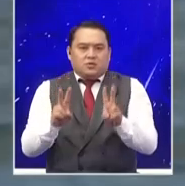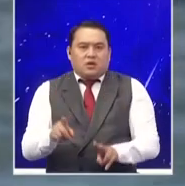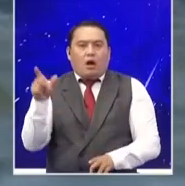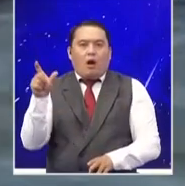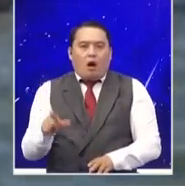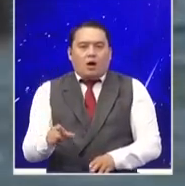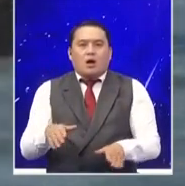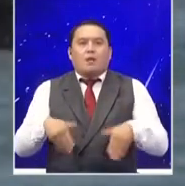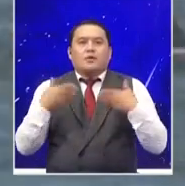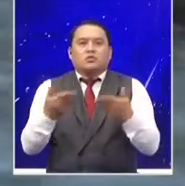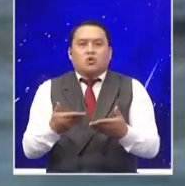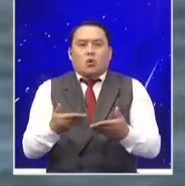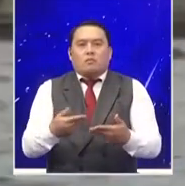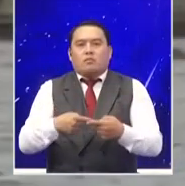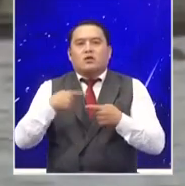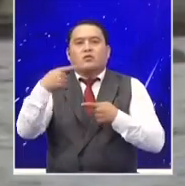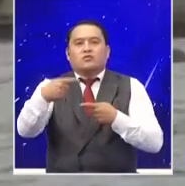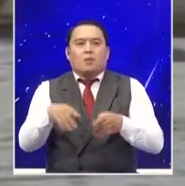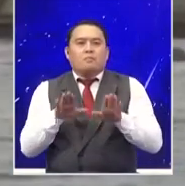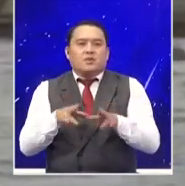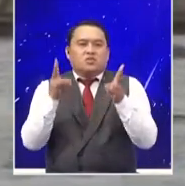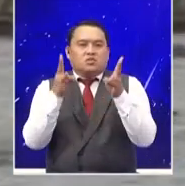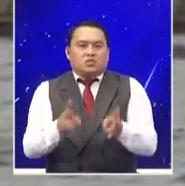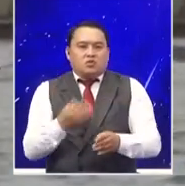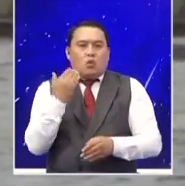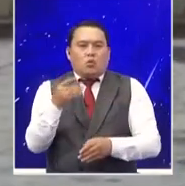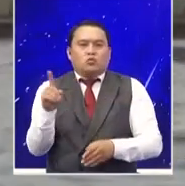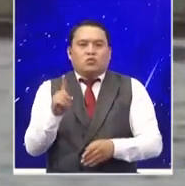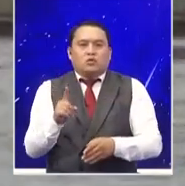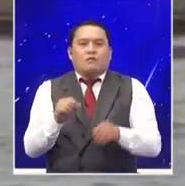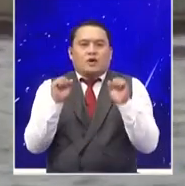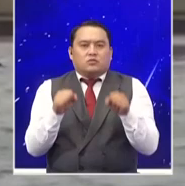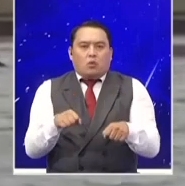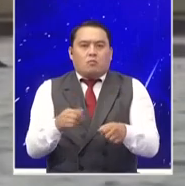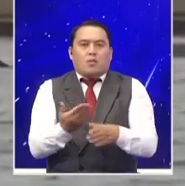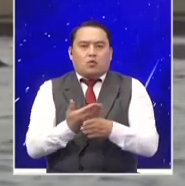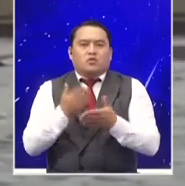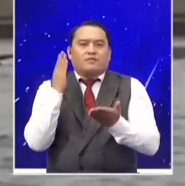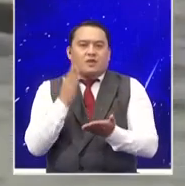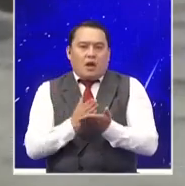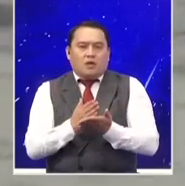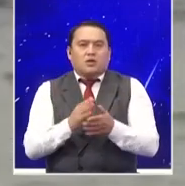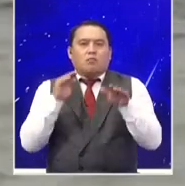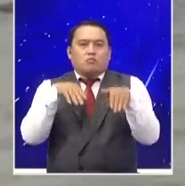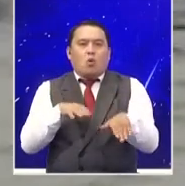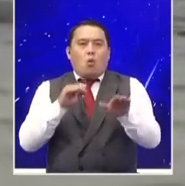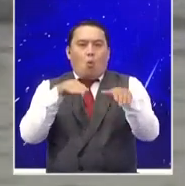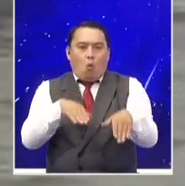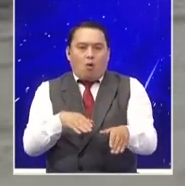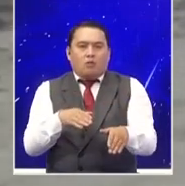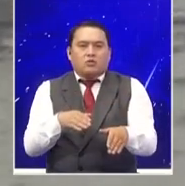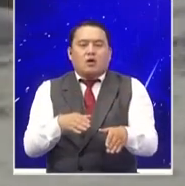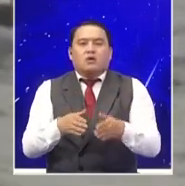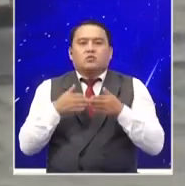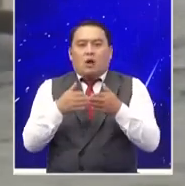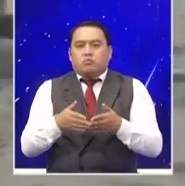острова призвали общественность держаться подальше от места происшествия, заявив, что у них достаточно помощников. Случаи, когда морские млекопитающие